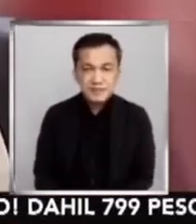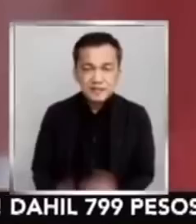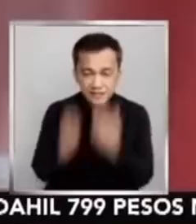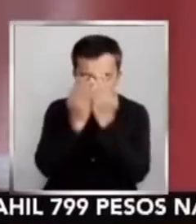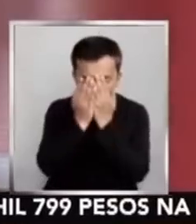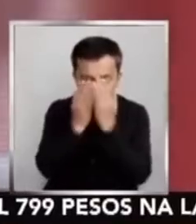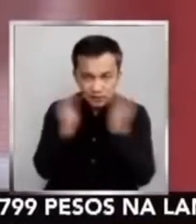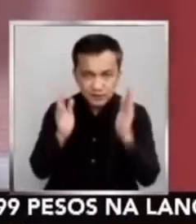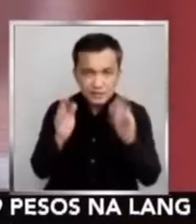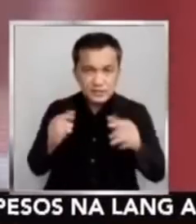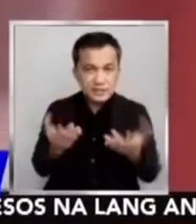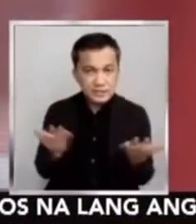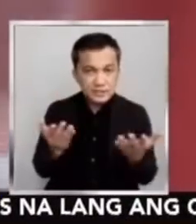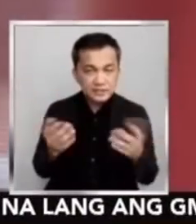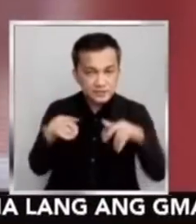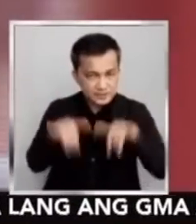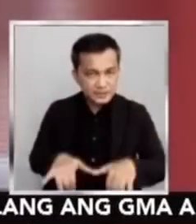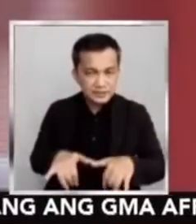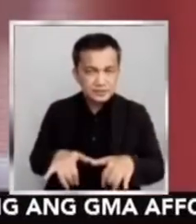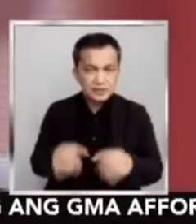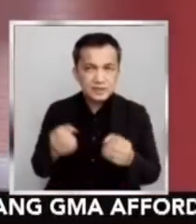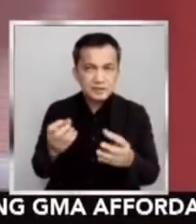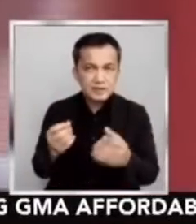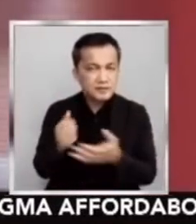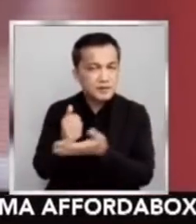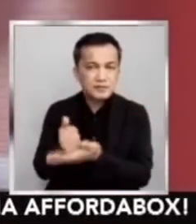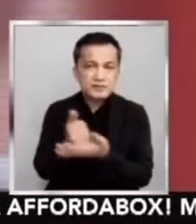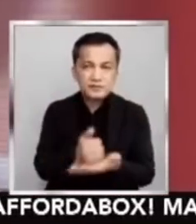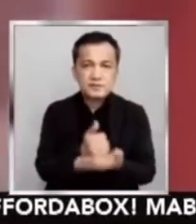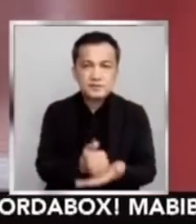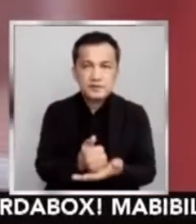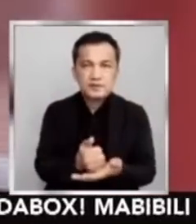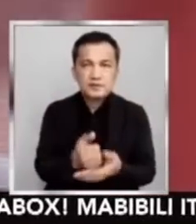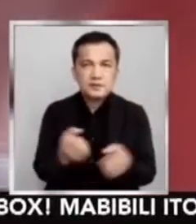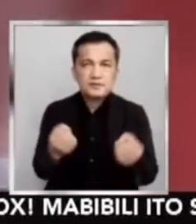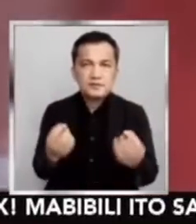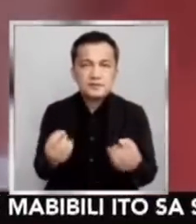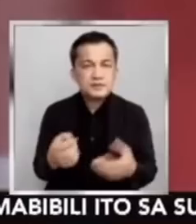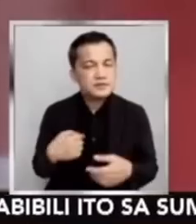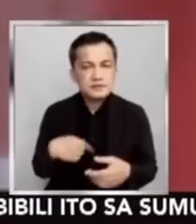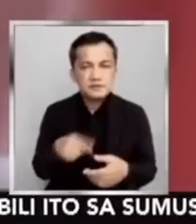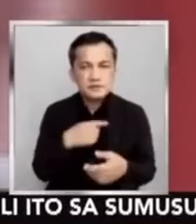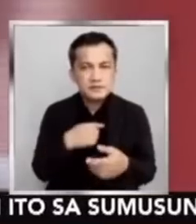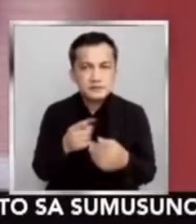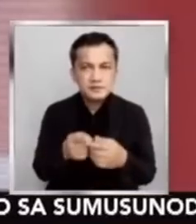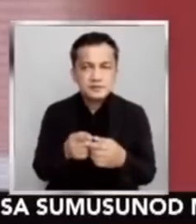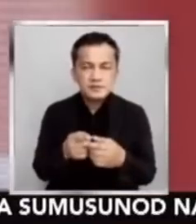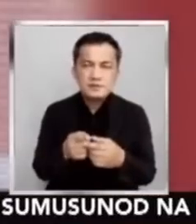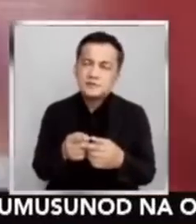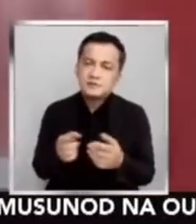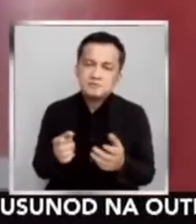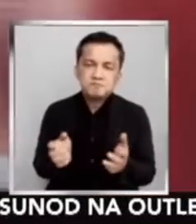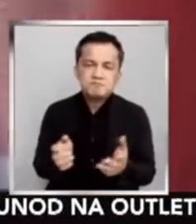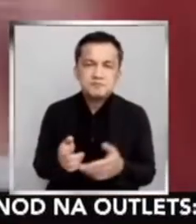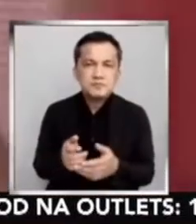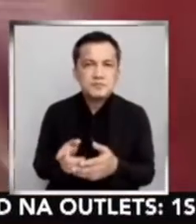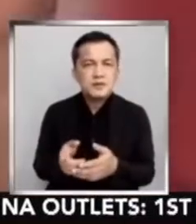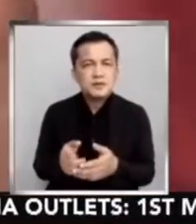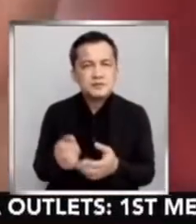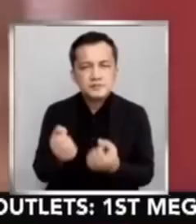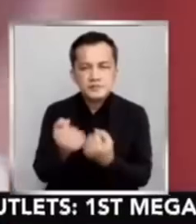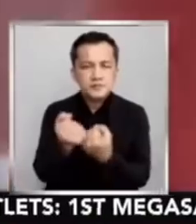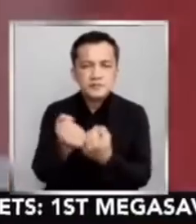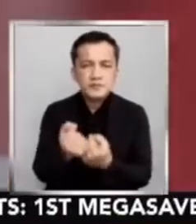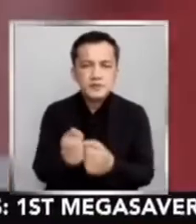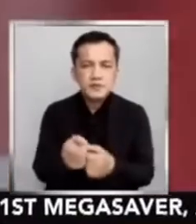stay. Marami pa akong matutulungan, marami pa akong may entertain. So, retirement is